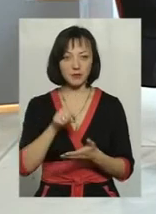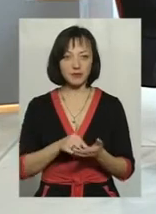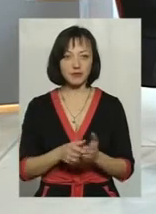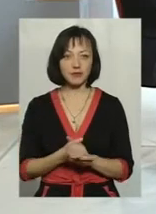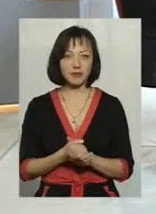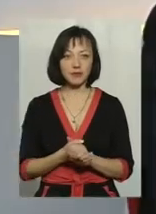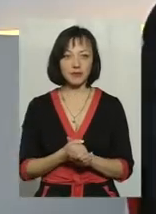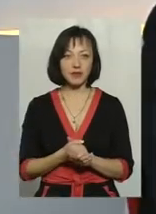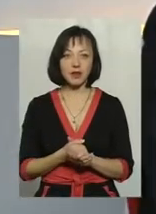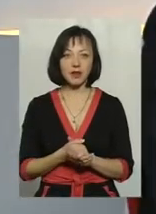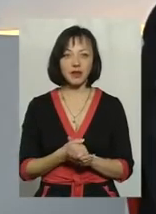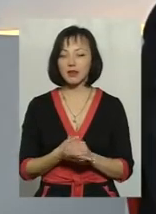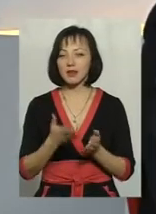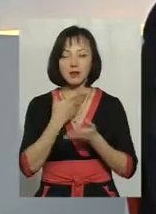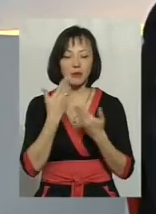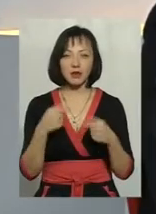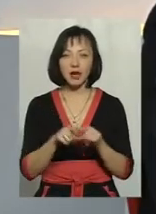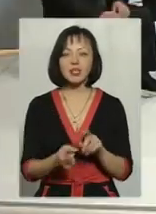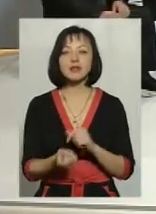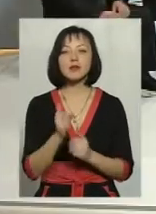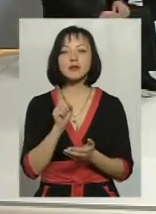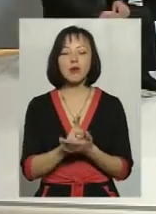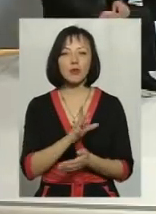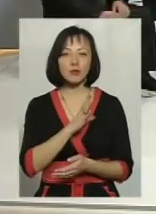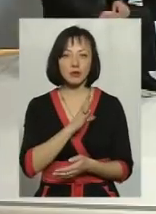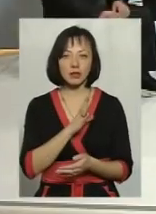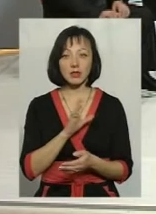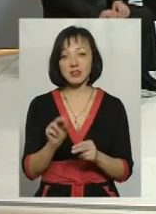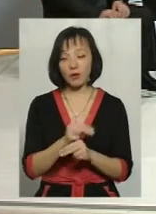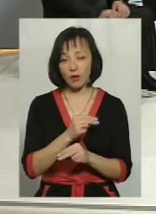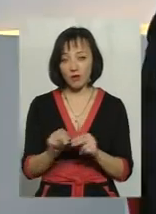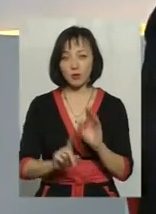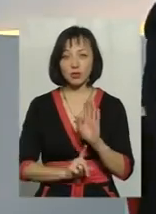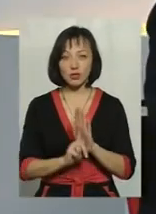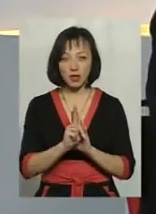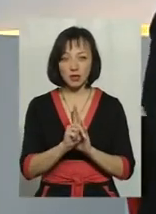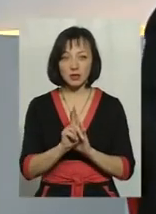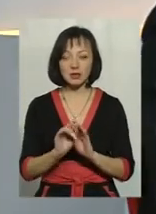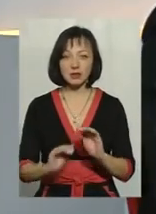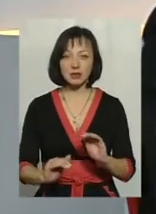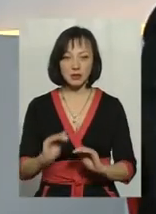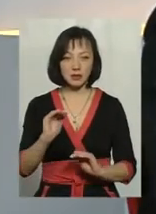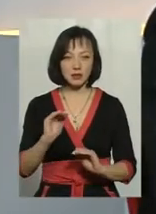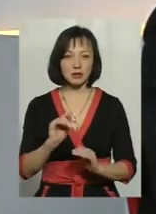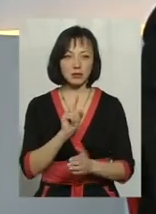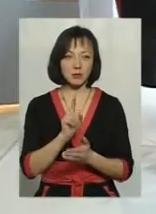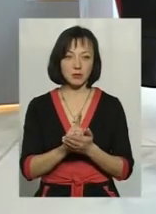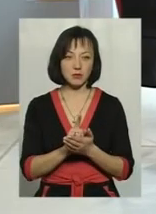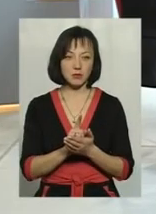немає? Як такої практично немає. А звідки вона має братися? А з виховання, починаючи з самого малого